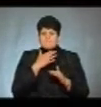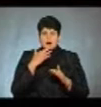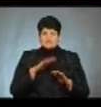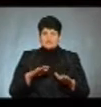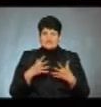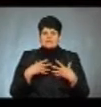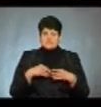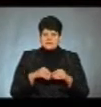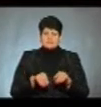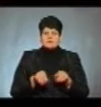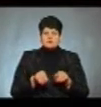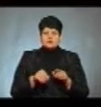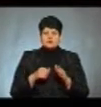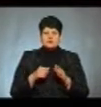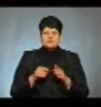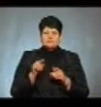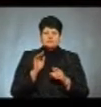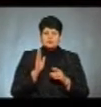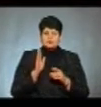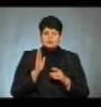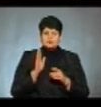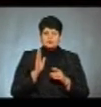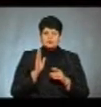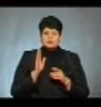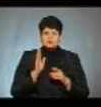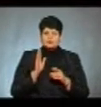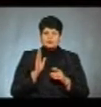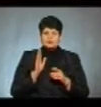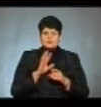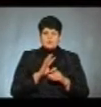сім'ям, де діти до 6 років будуть враховуватись, інші види допомоги.